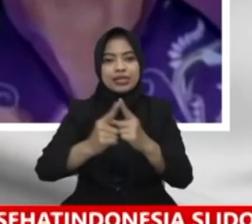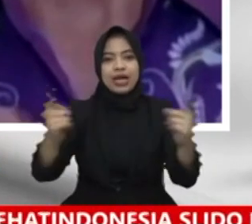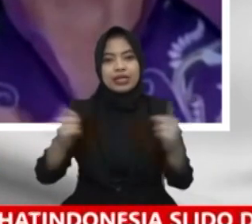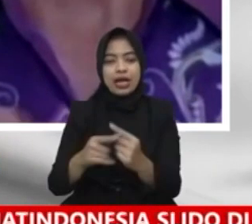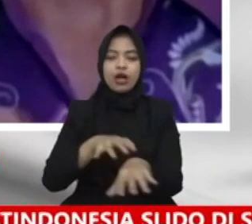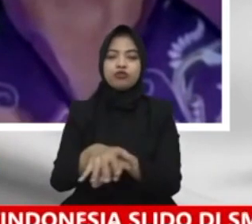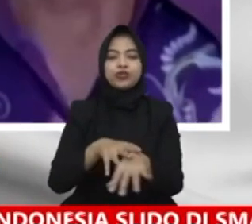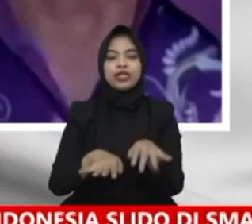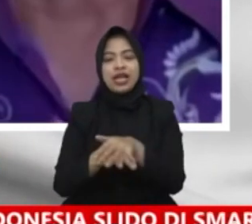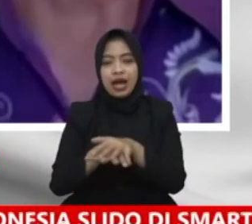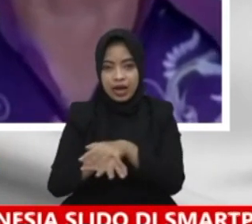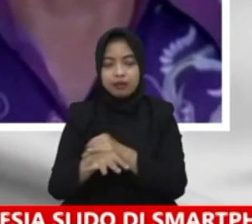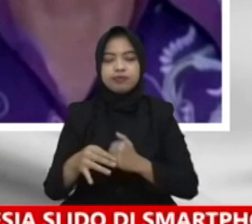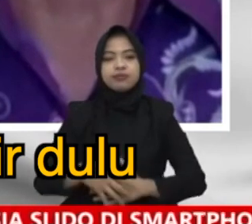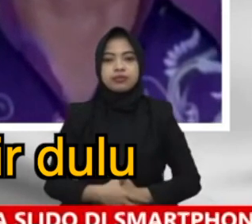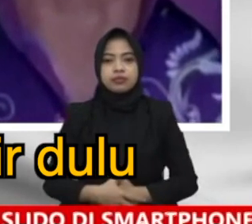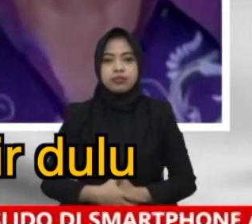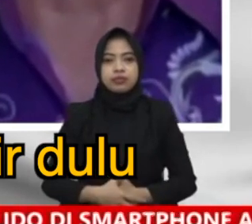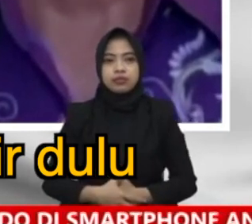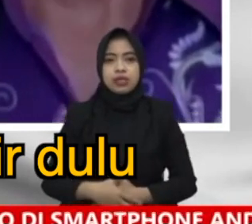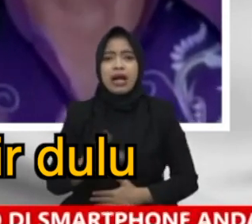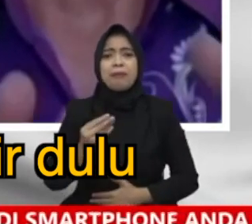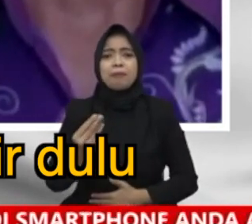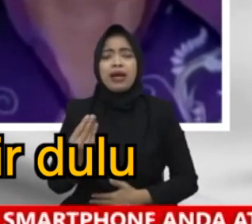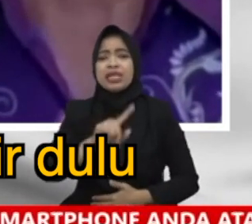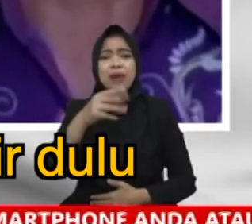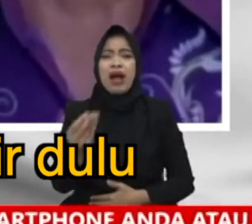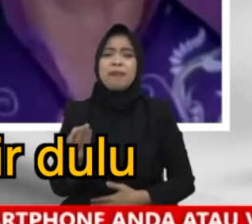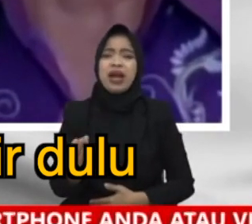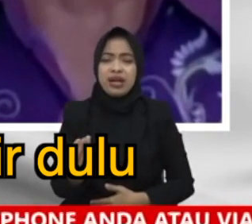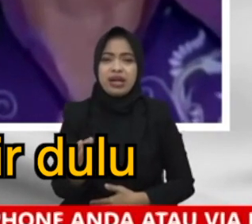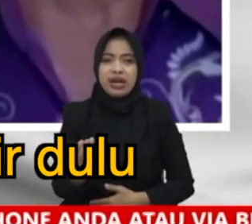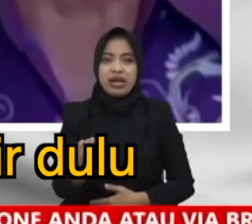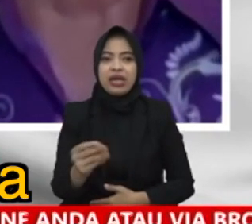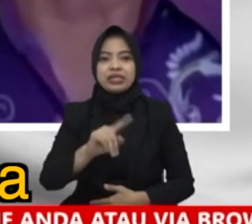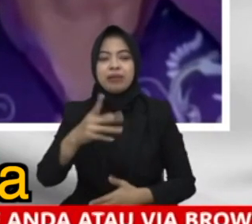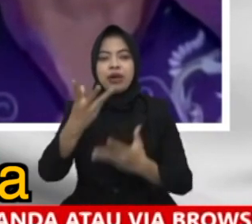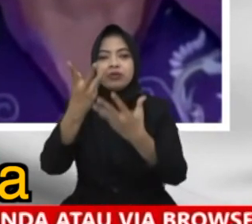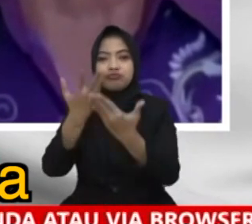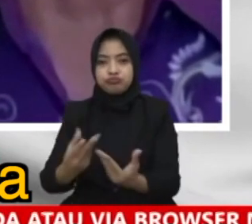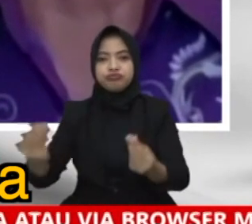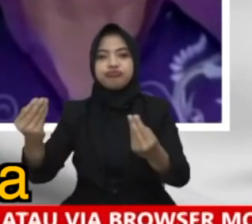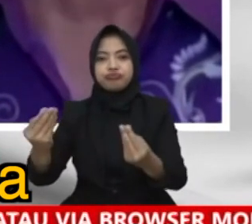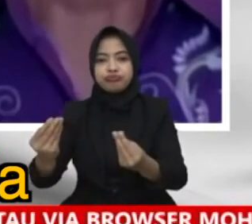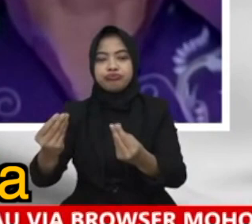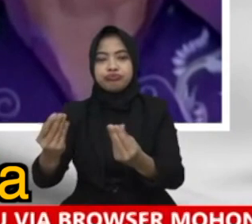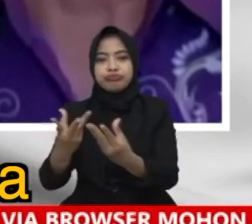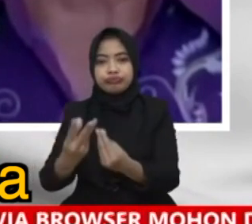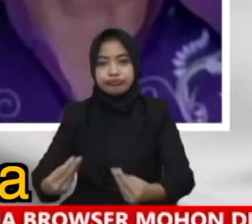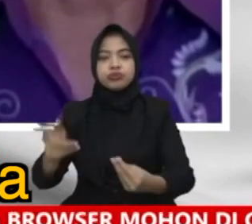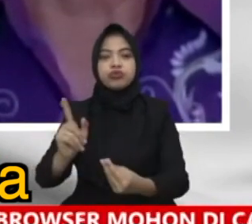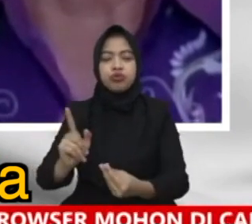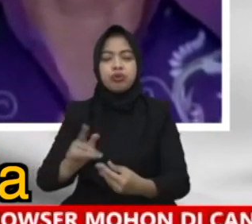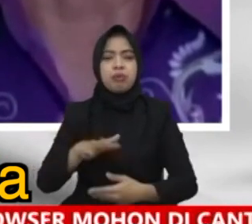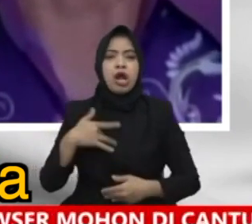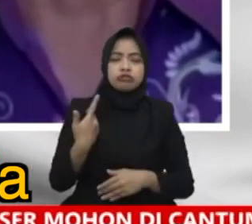kemudian cuci tangan dan jaga jarak. Ya. Sampai kapan? Tentunya sampai COVID ini berakhir dulu. Jangan kemudian kita merasa bahwa ini